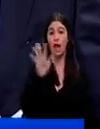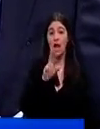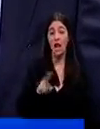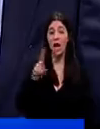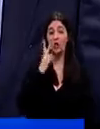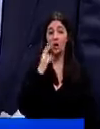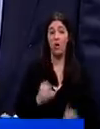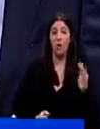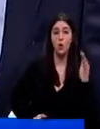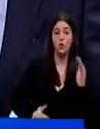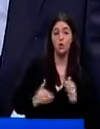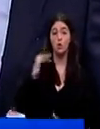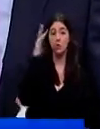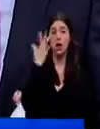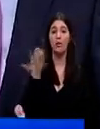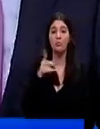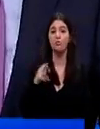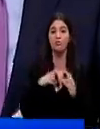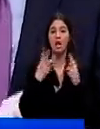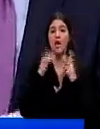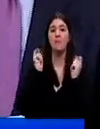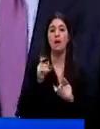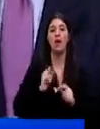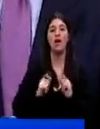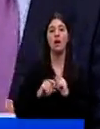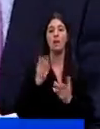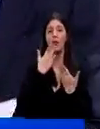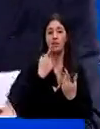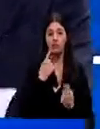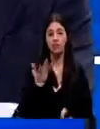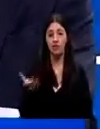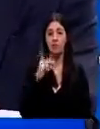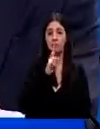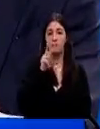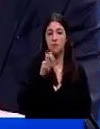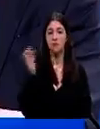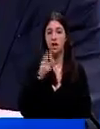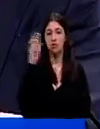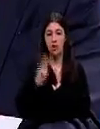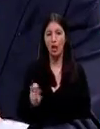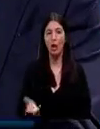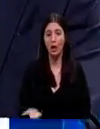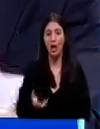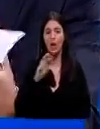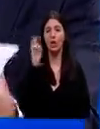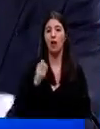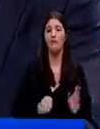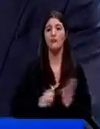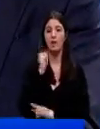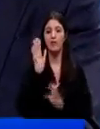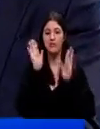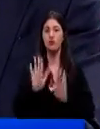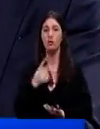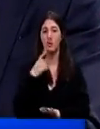oranda arttırdı. Hani bu dünyanın en pahalı ekonomi dersi diyeceğim. 128 milyar dolarla dolardaki artışı